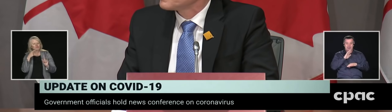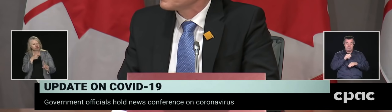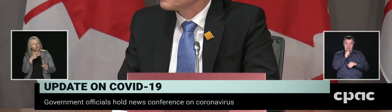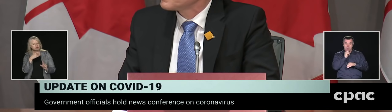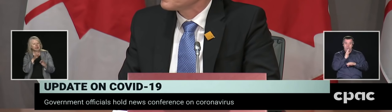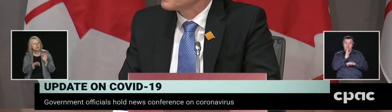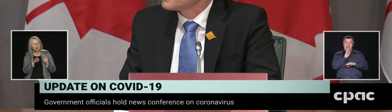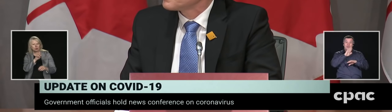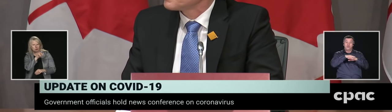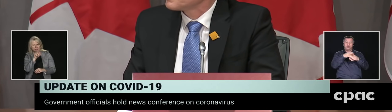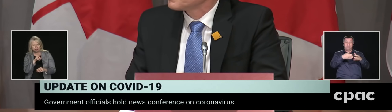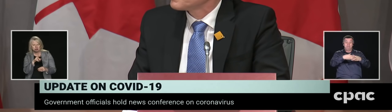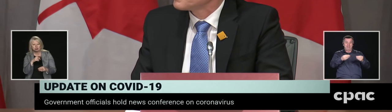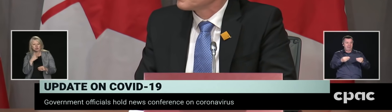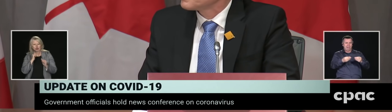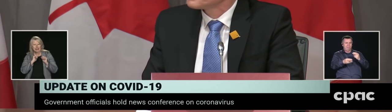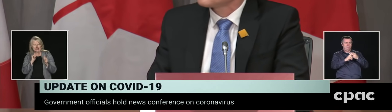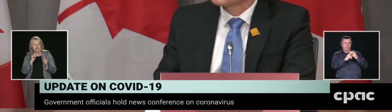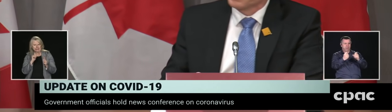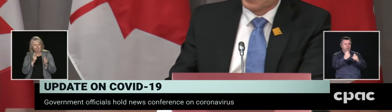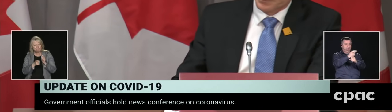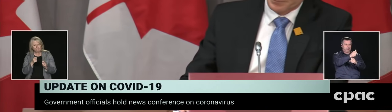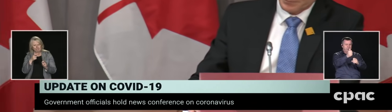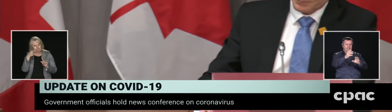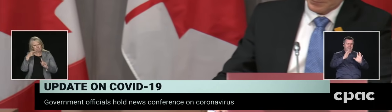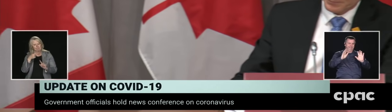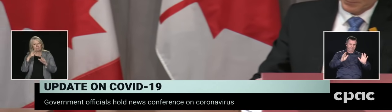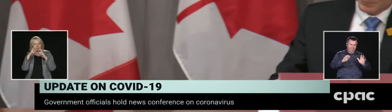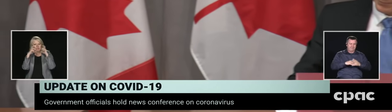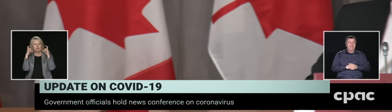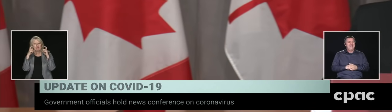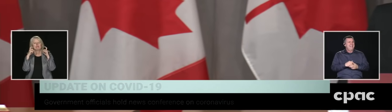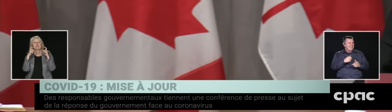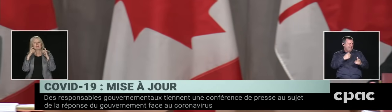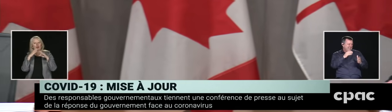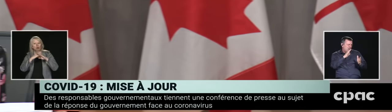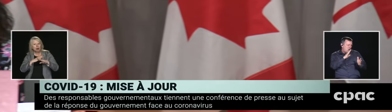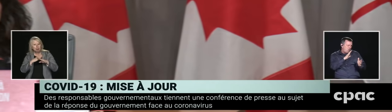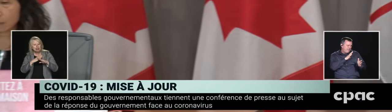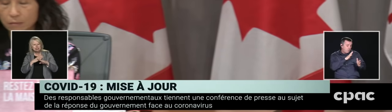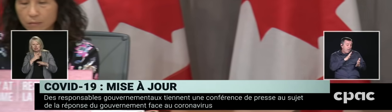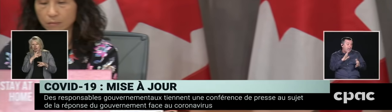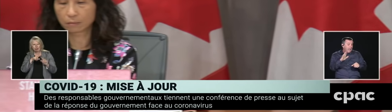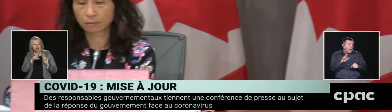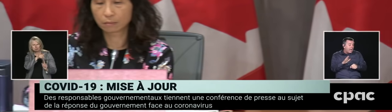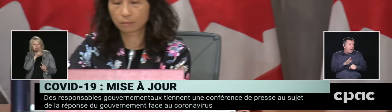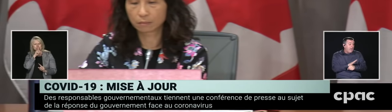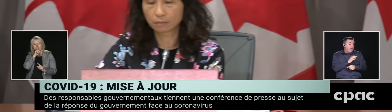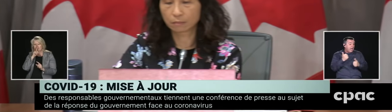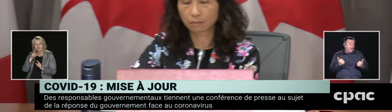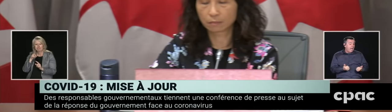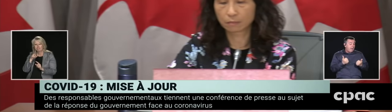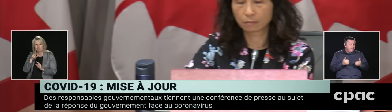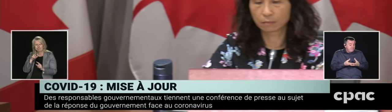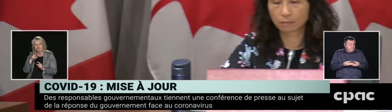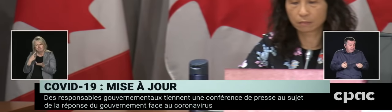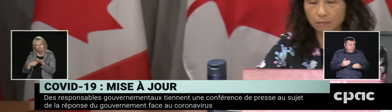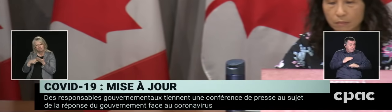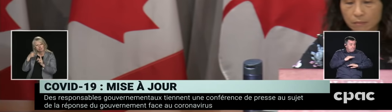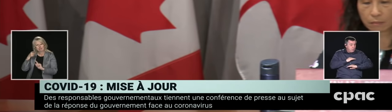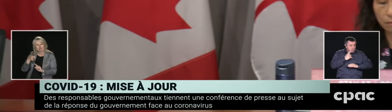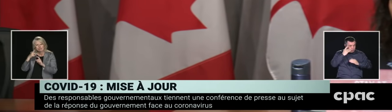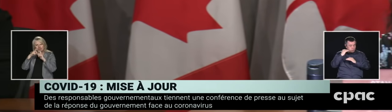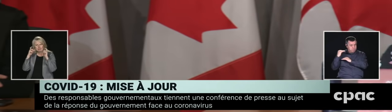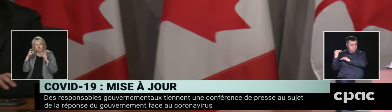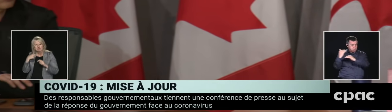du tout répondu là-dessus. Là. Est-ce qu'on va avoir assez de stock de matériel de protection pour protéger tout le monde quand on va commencer